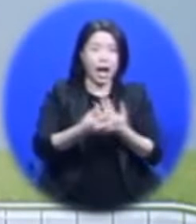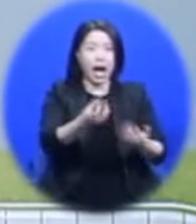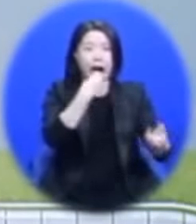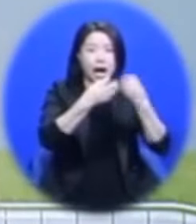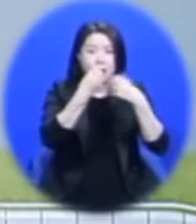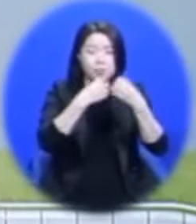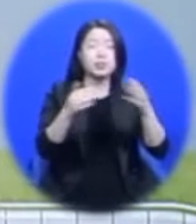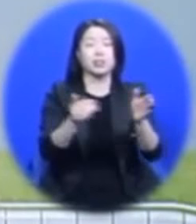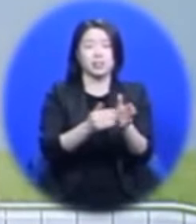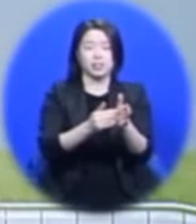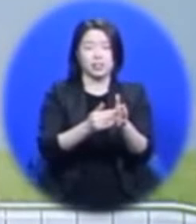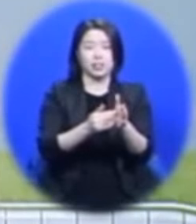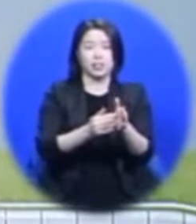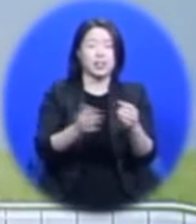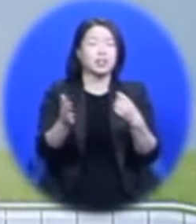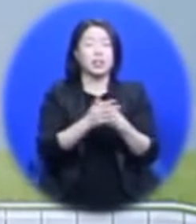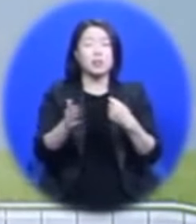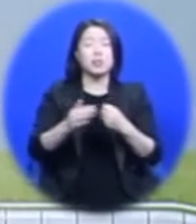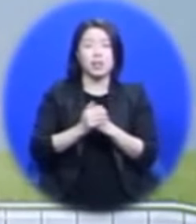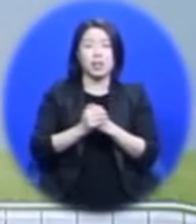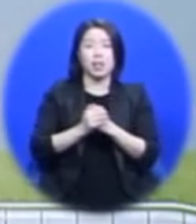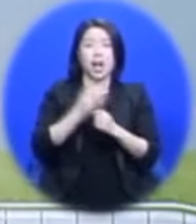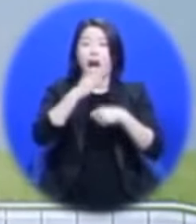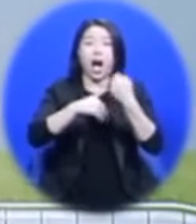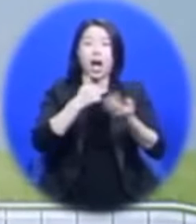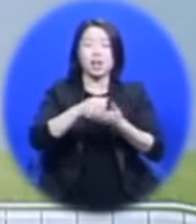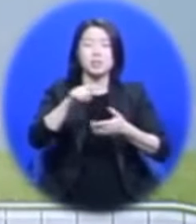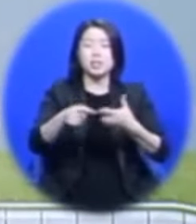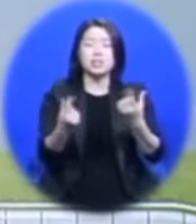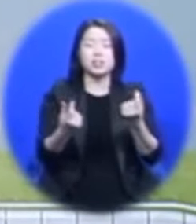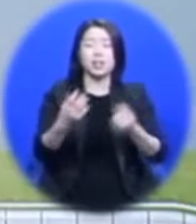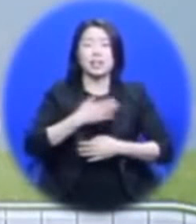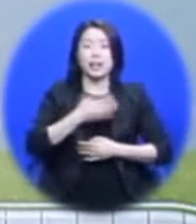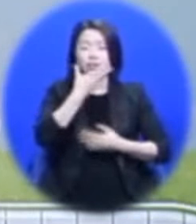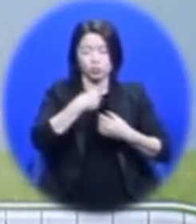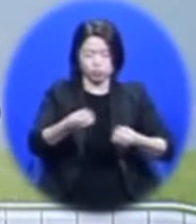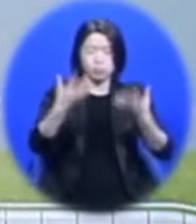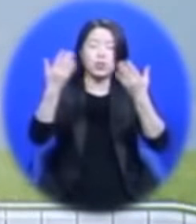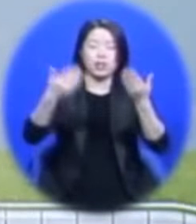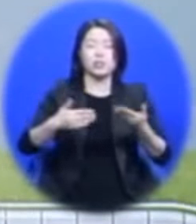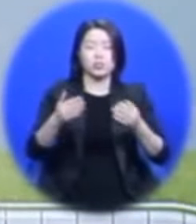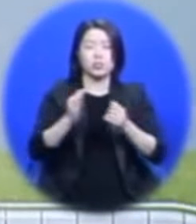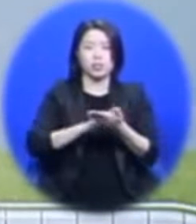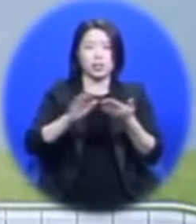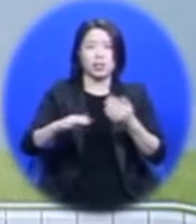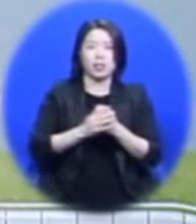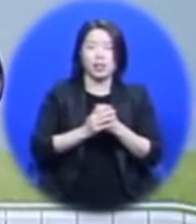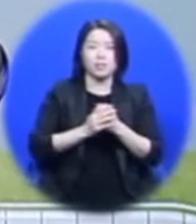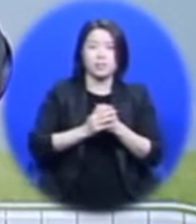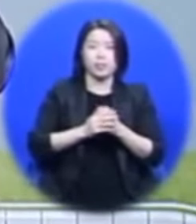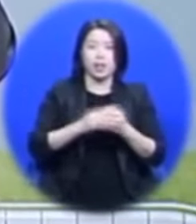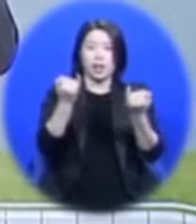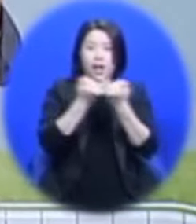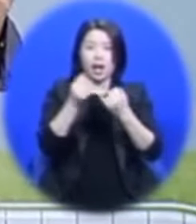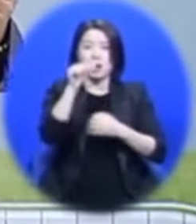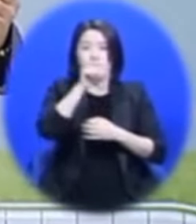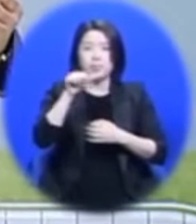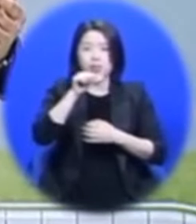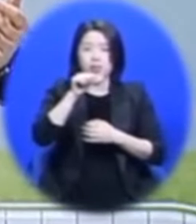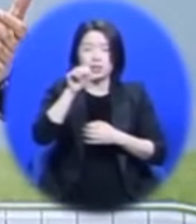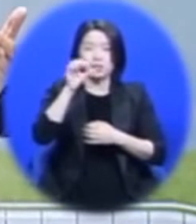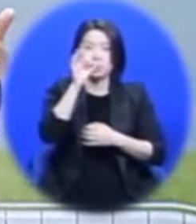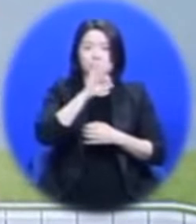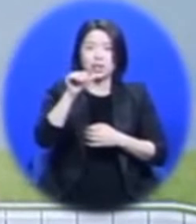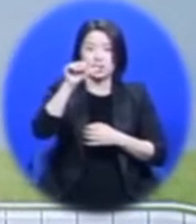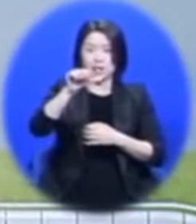먹어버렸다는 거예요. 그러니 하나님이 이렇게 나를 축복하신다. 암 돼지 다섯 마리를 뺏기고